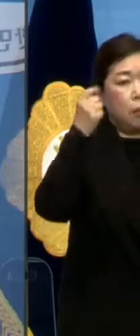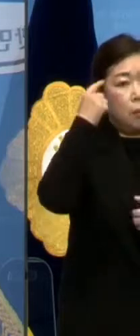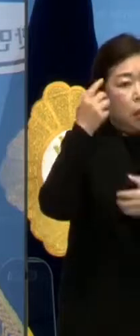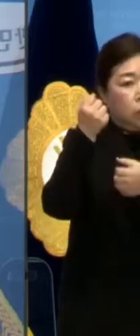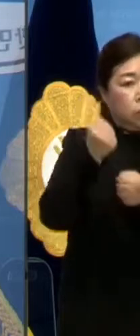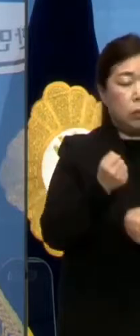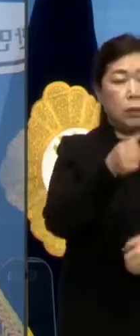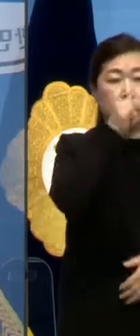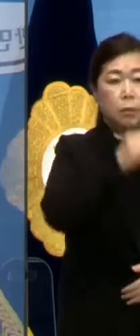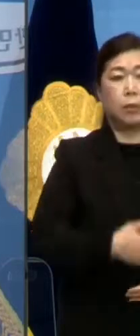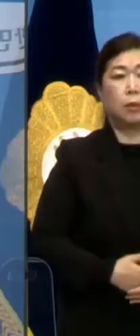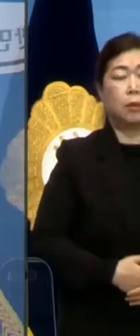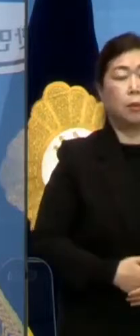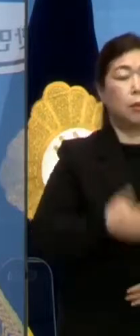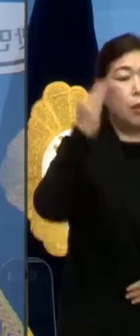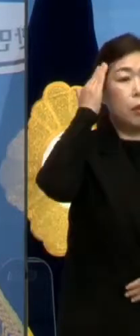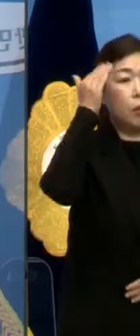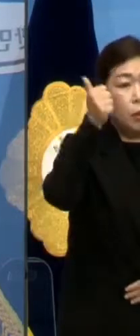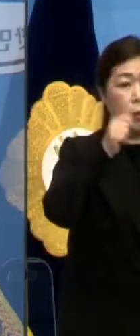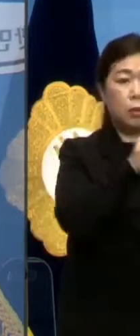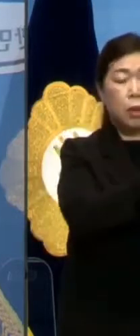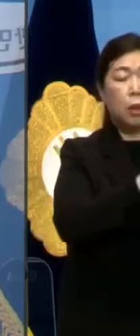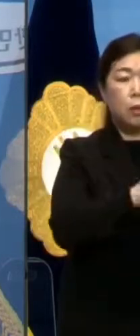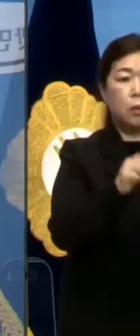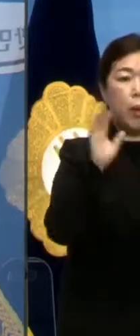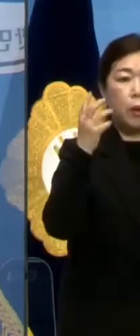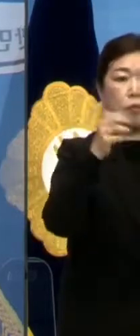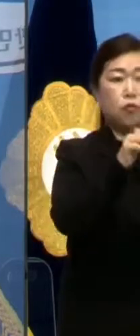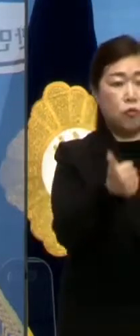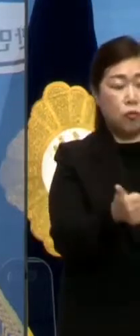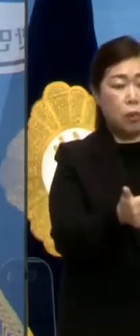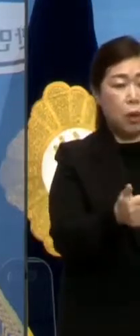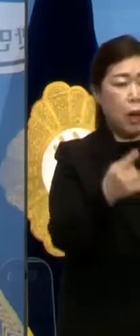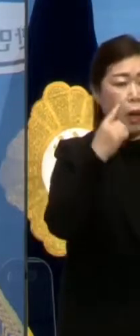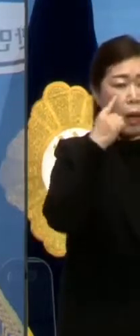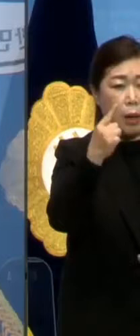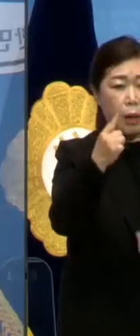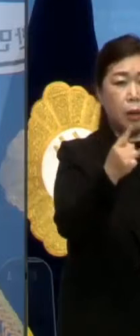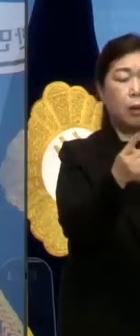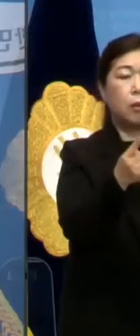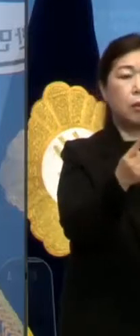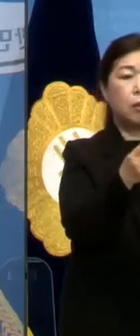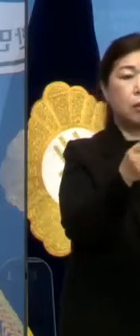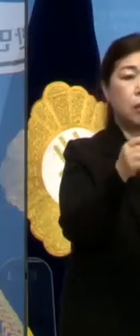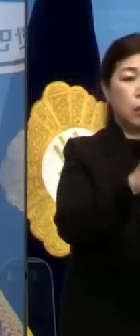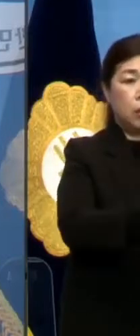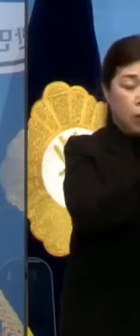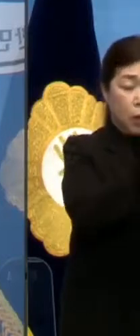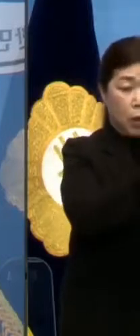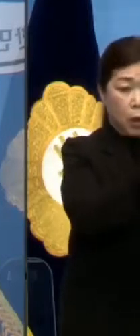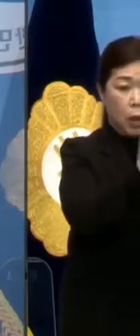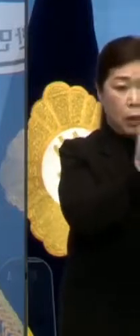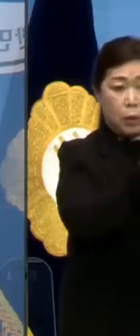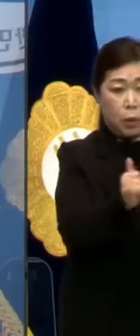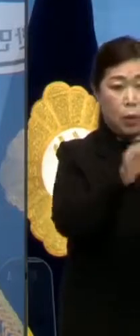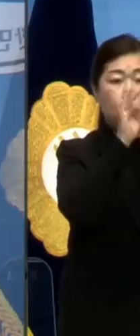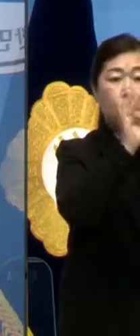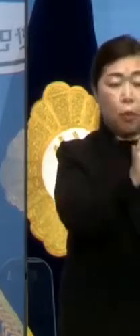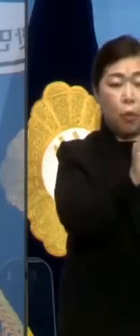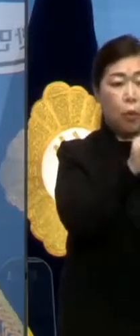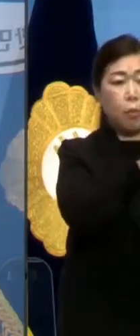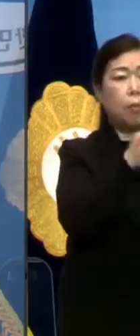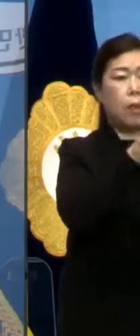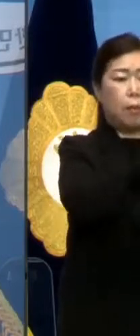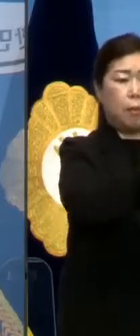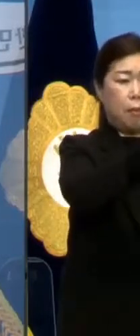대통령께서는 70명의 죽은 정인이 중에 유일하게 입양 가정에서 죽은 한 명의 정인이만을